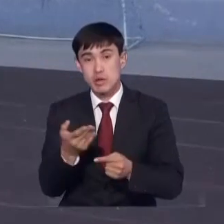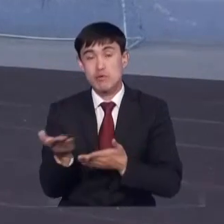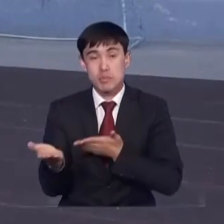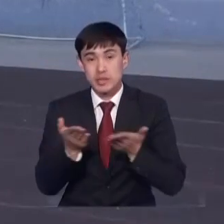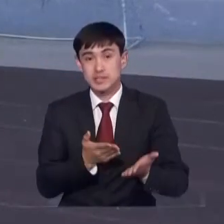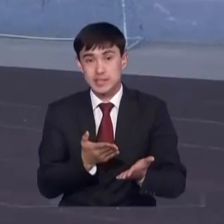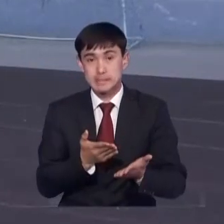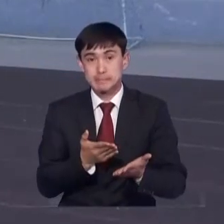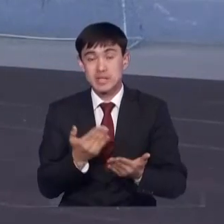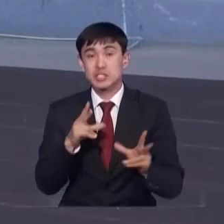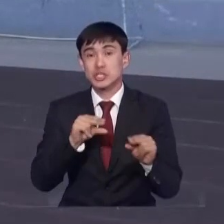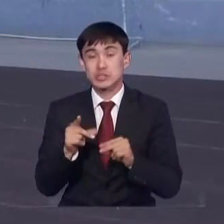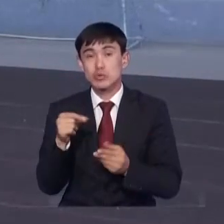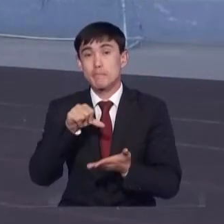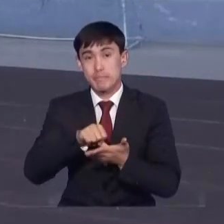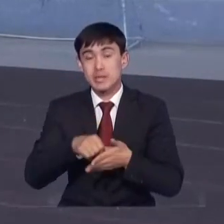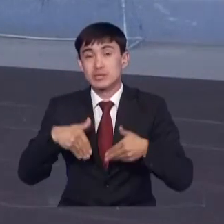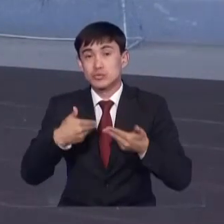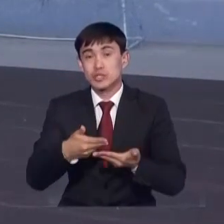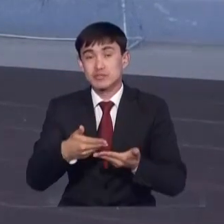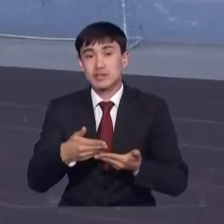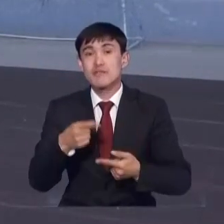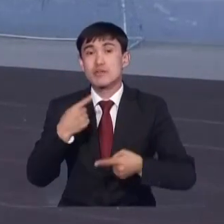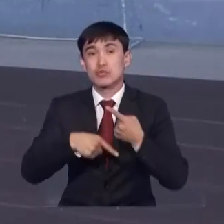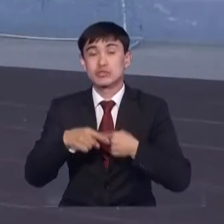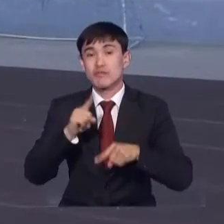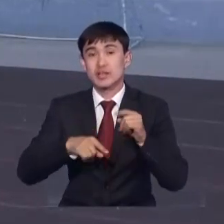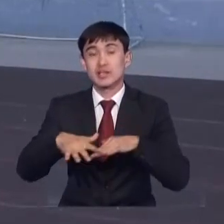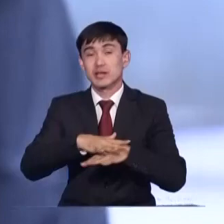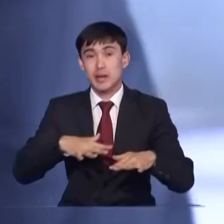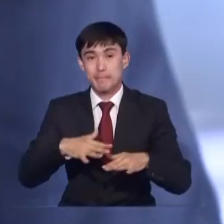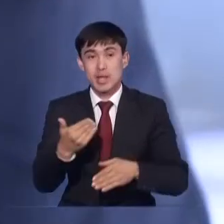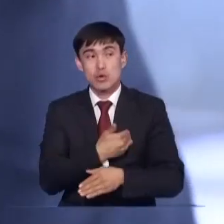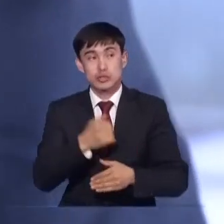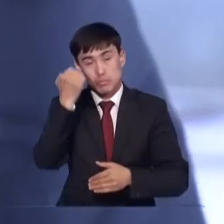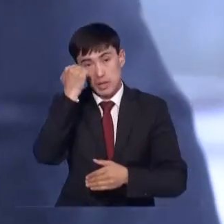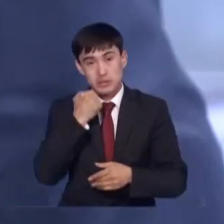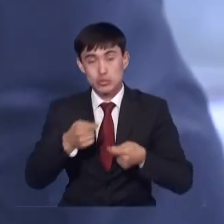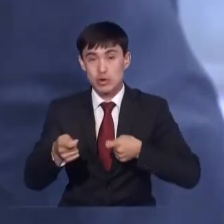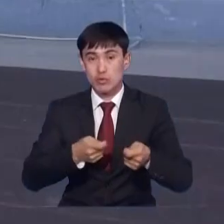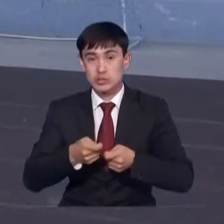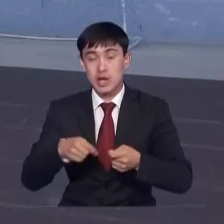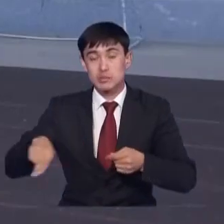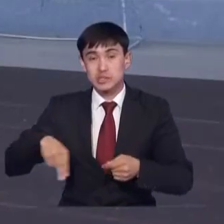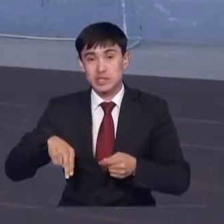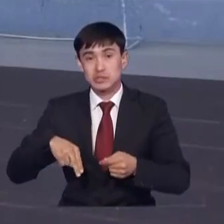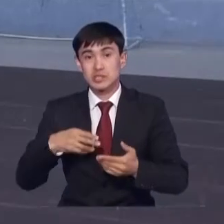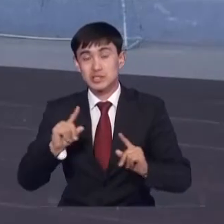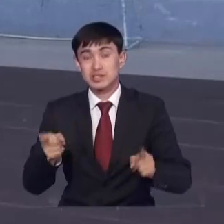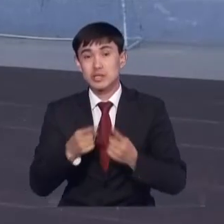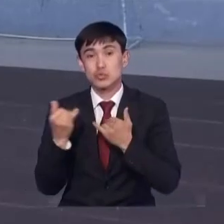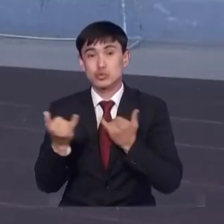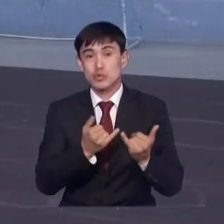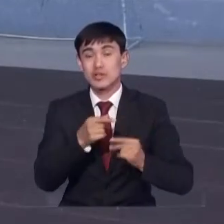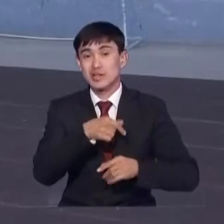пригласили к нашему счастью он принял предложение и вернулся в родные края хочется поблагодарить руководство администрацию за создание